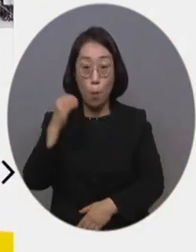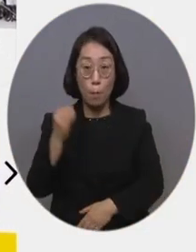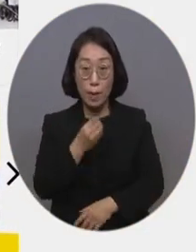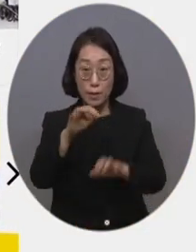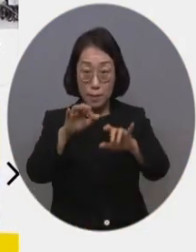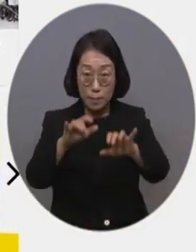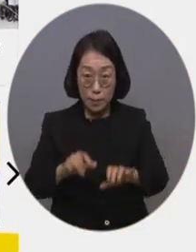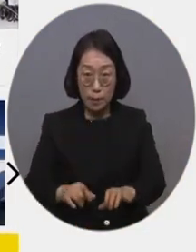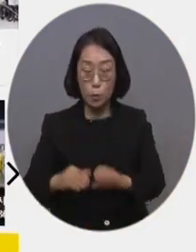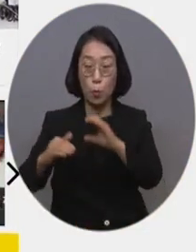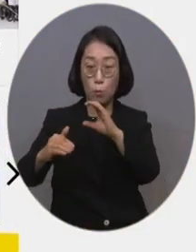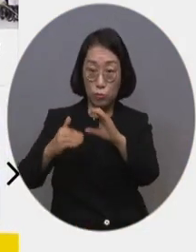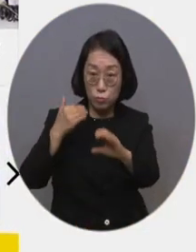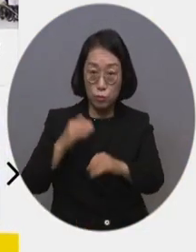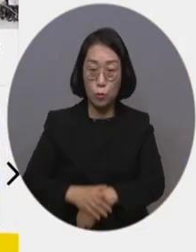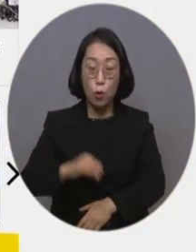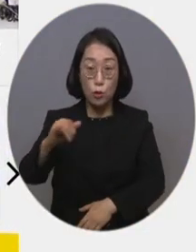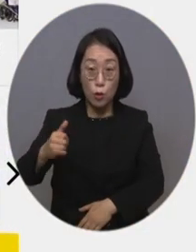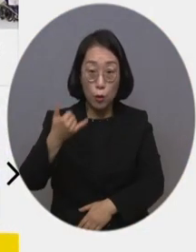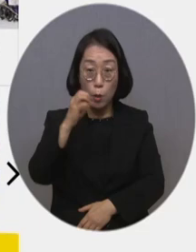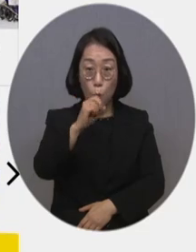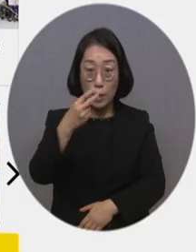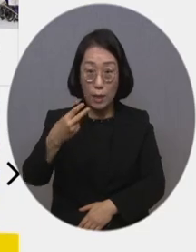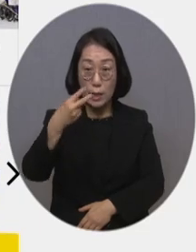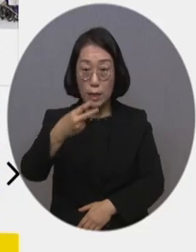홈페이지 또는 전자우편,